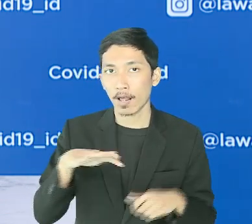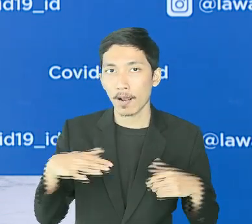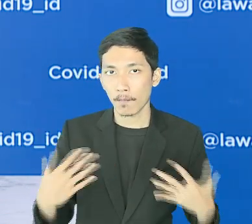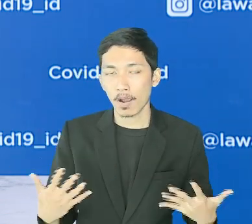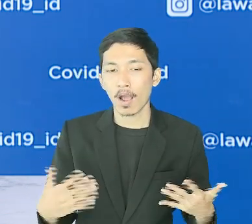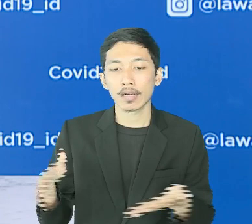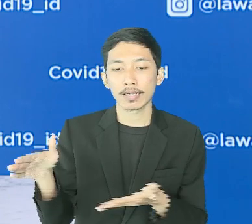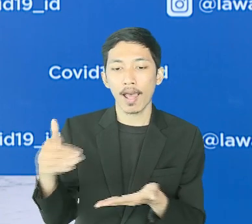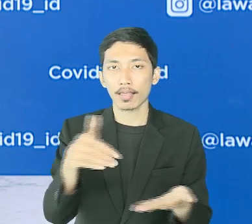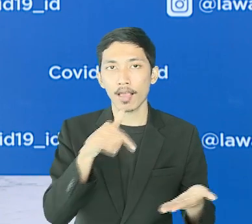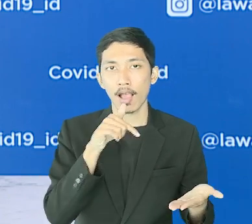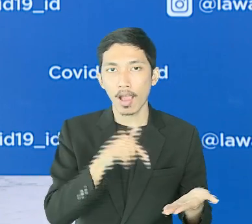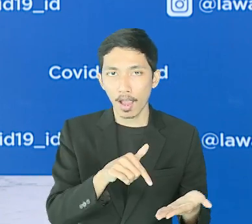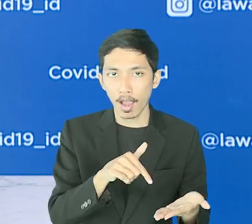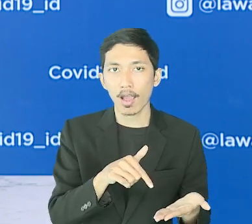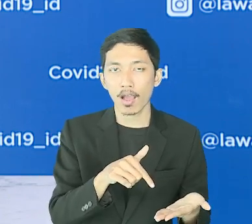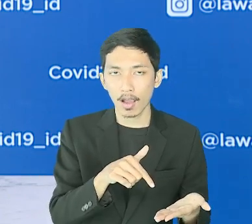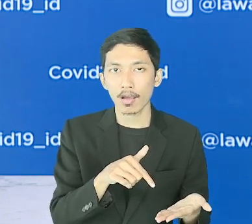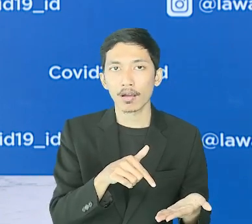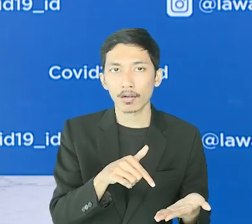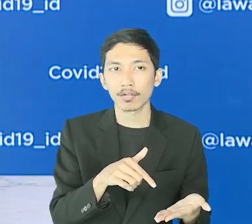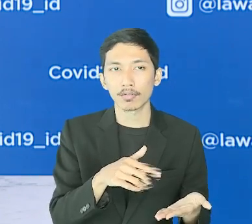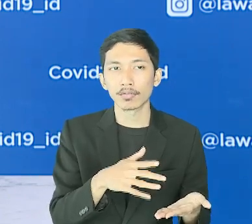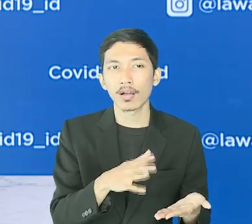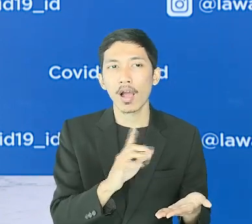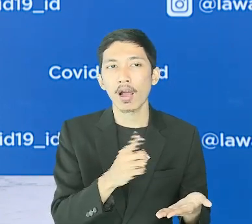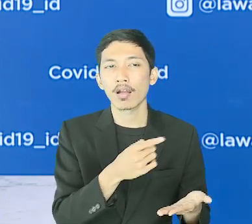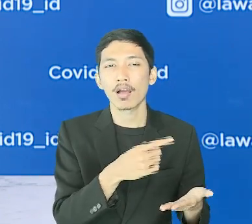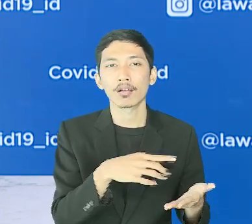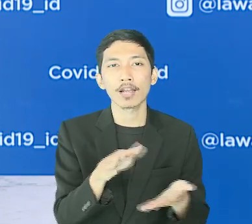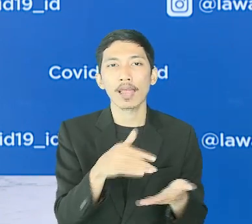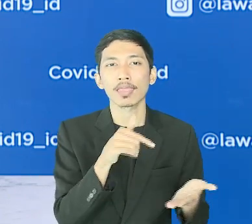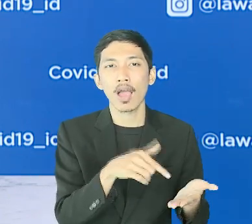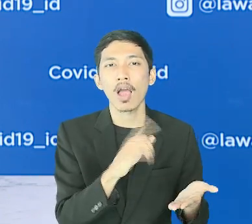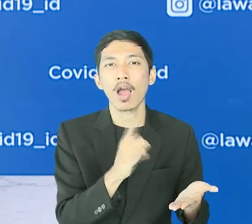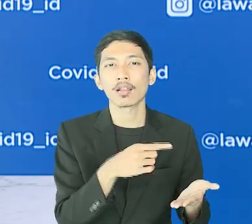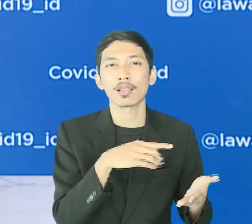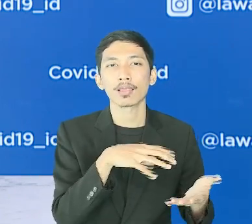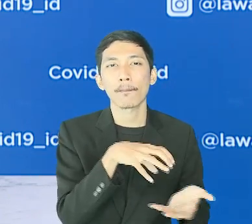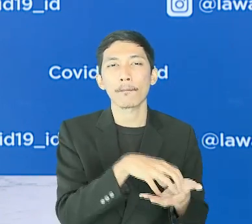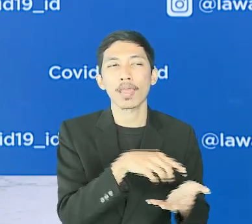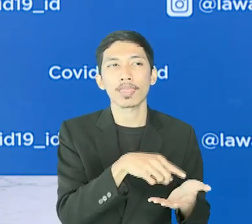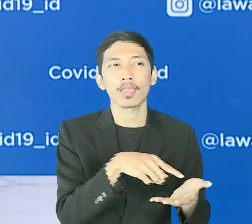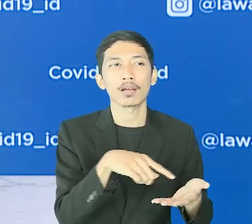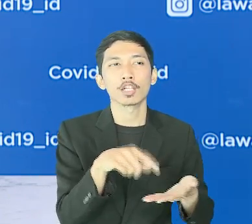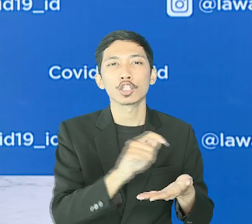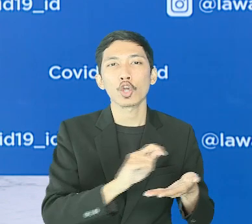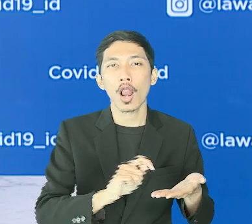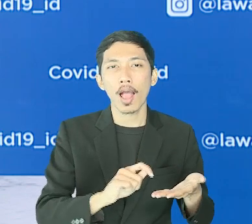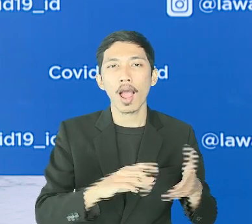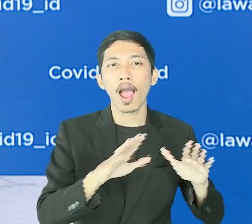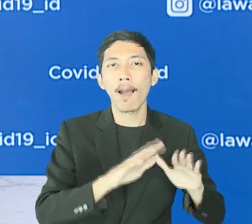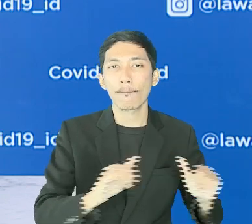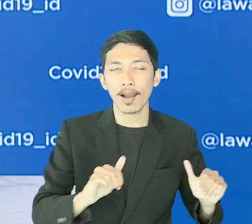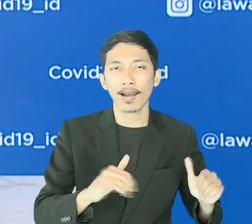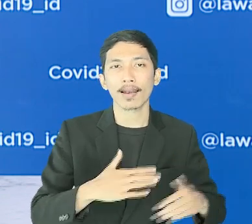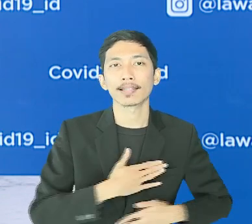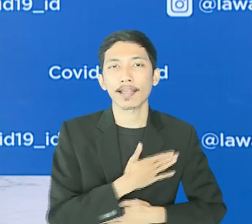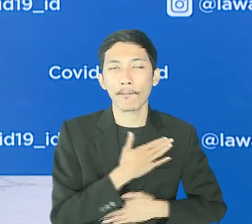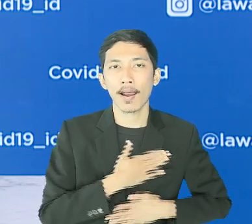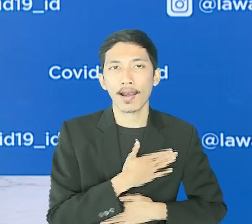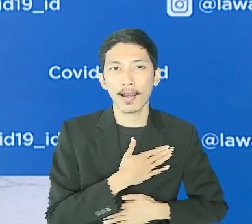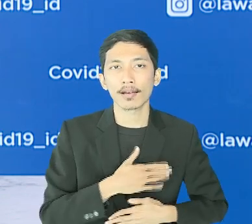yang terkumpul di dashboard Sekolah Aman dan Madrasah Aman yang dikelola oleh Kementerian Pendidikan